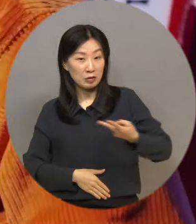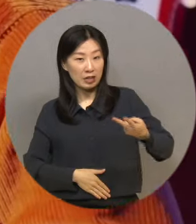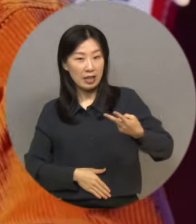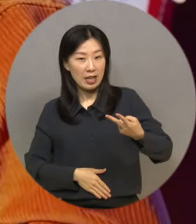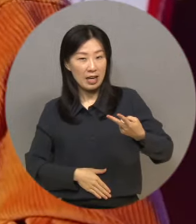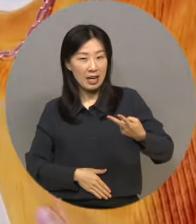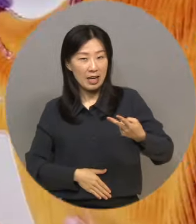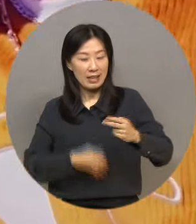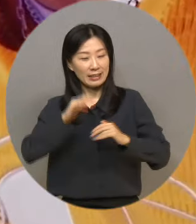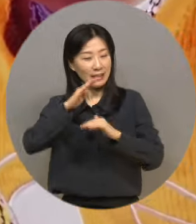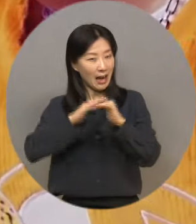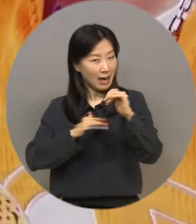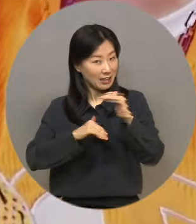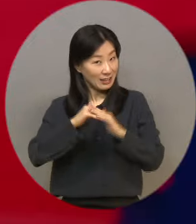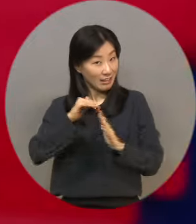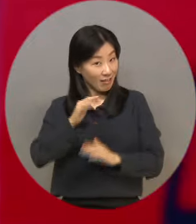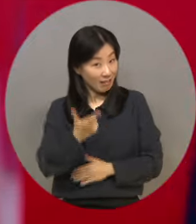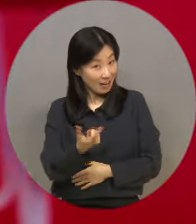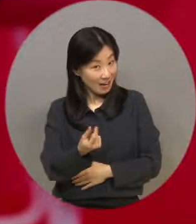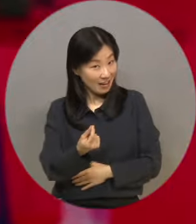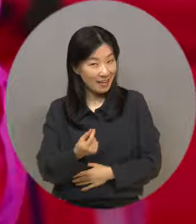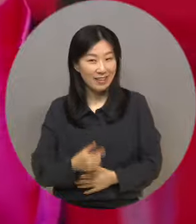사귀는 거다.